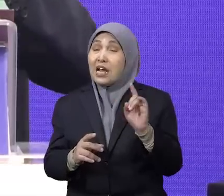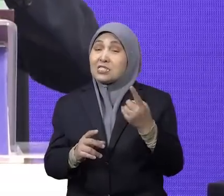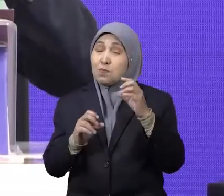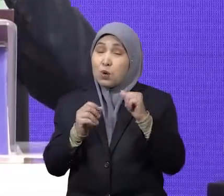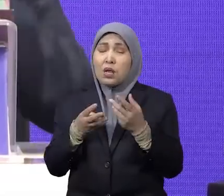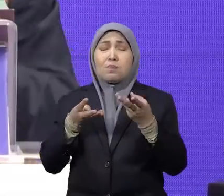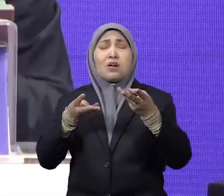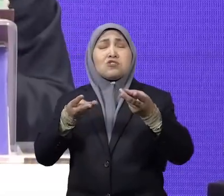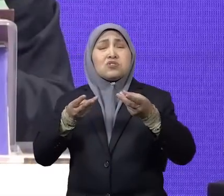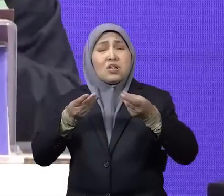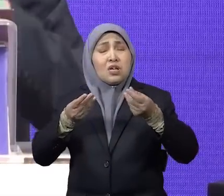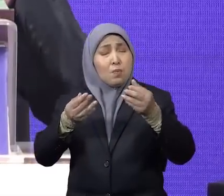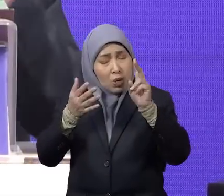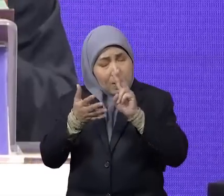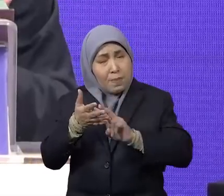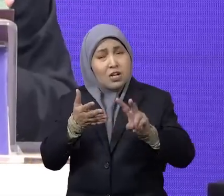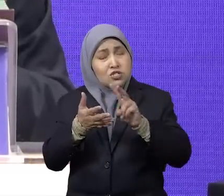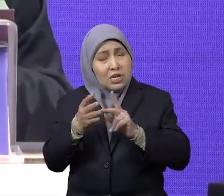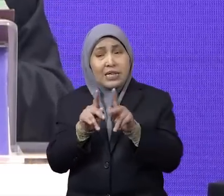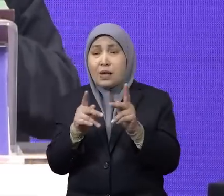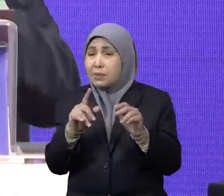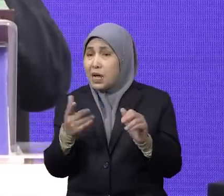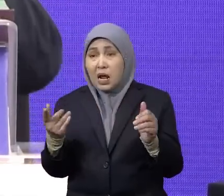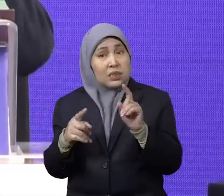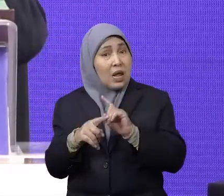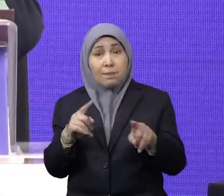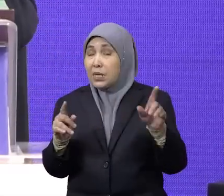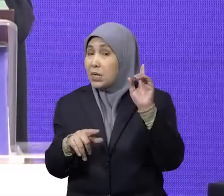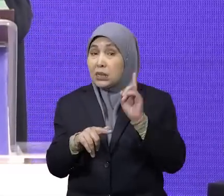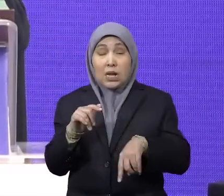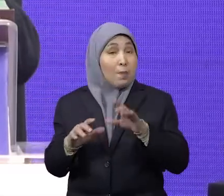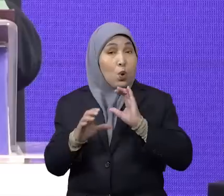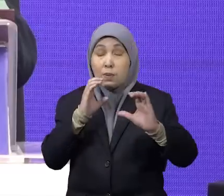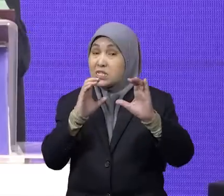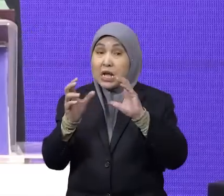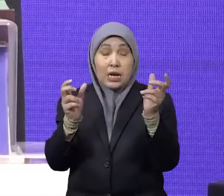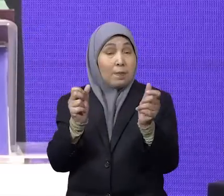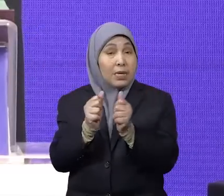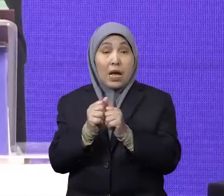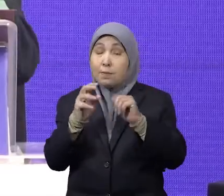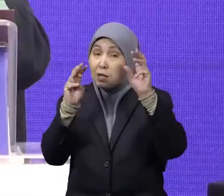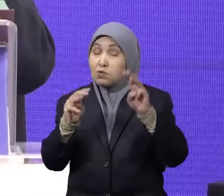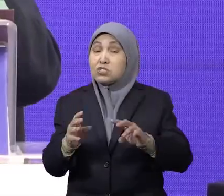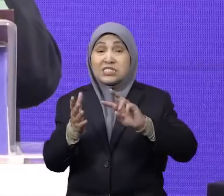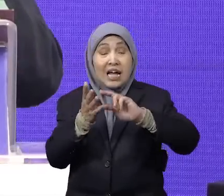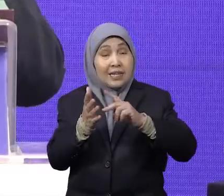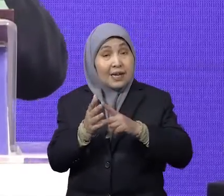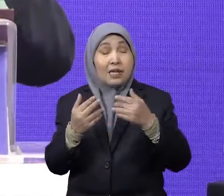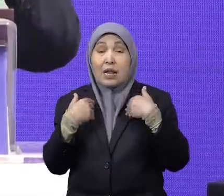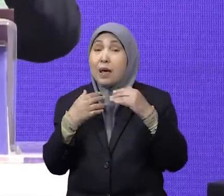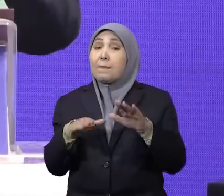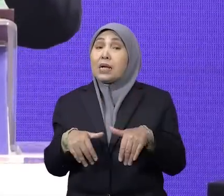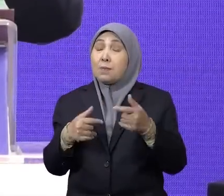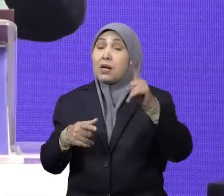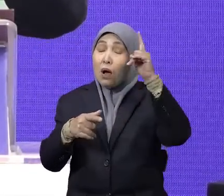maknanya dia boleh berzikir pada Allah Taala, dia boleh baca kitab-kitab yang lain, tetapi dia tidak boleh bertutur dengan manusia. Ini salah satu tanda. Tandanya adalah